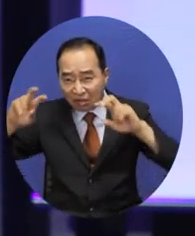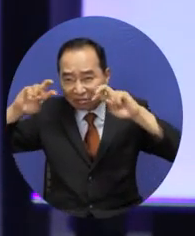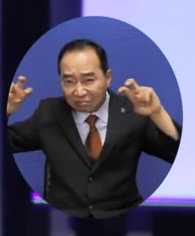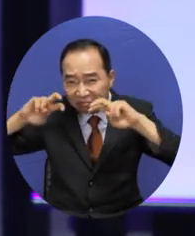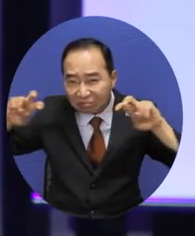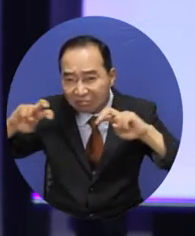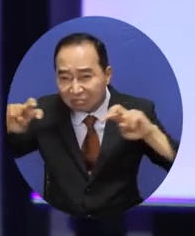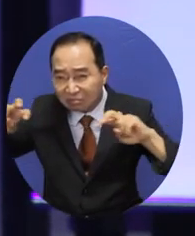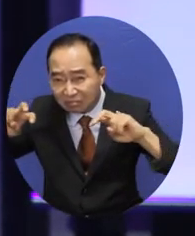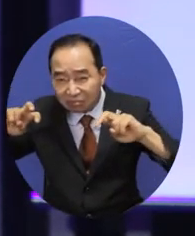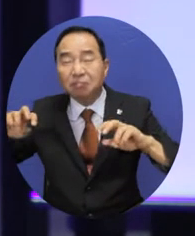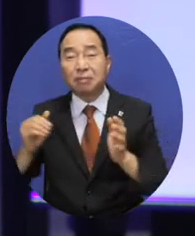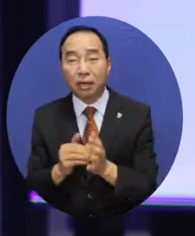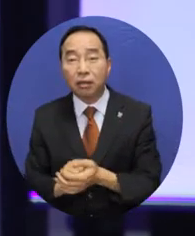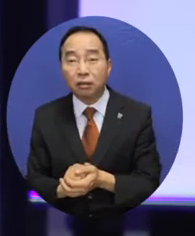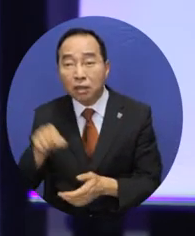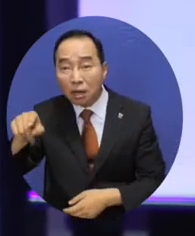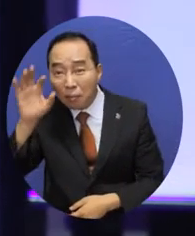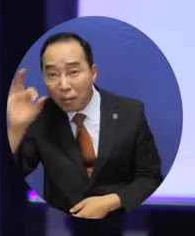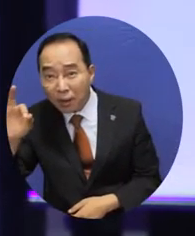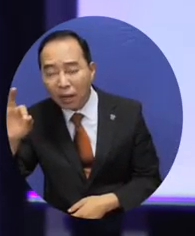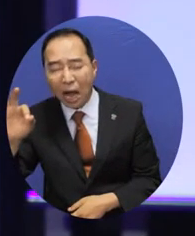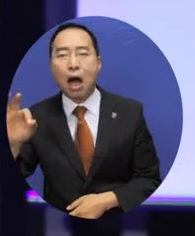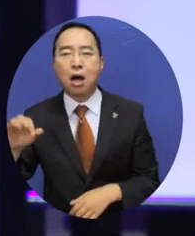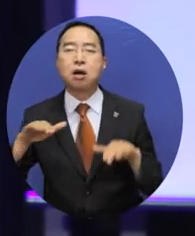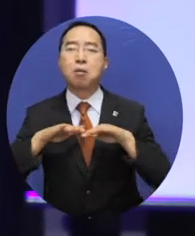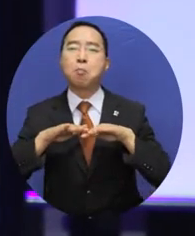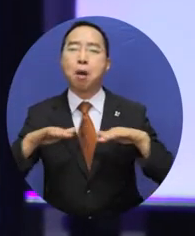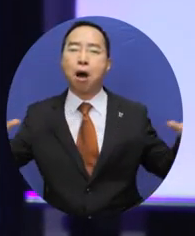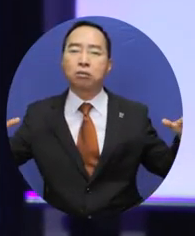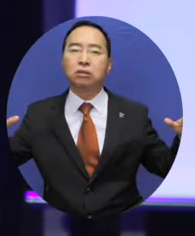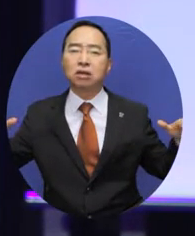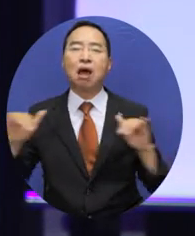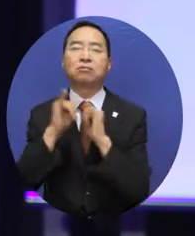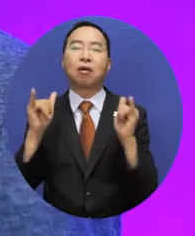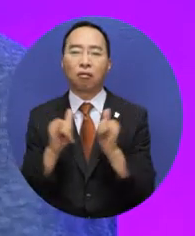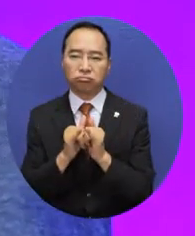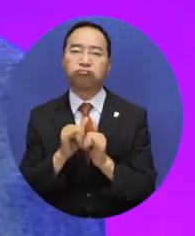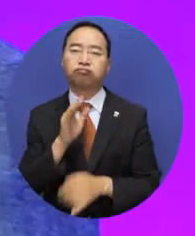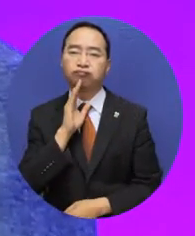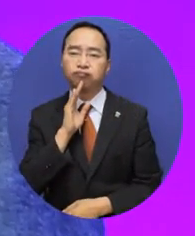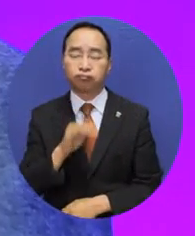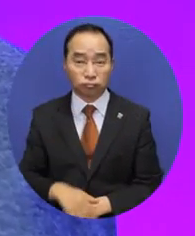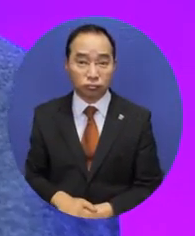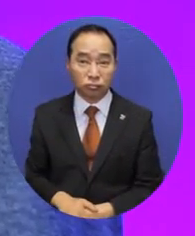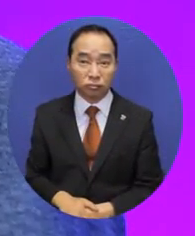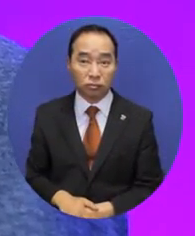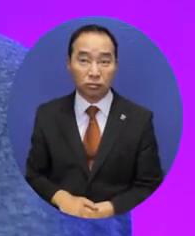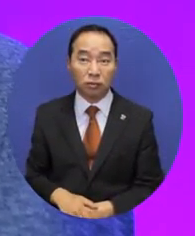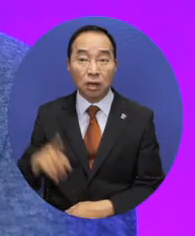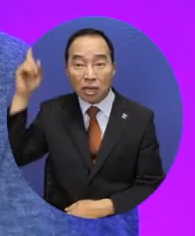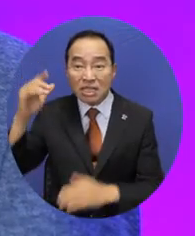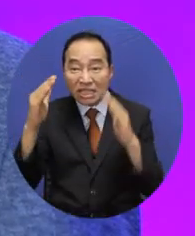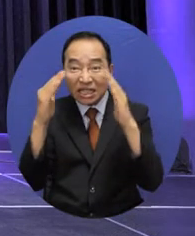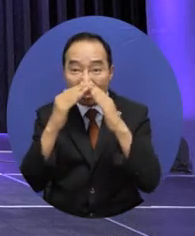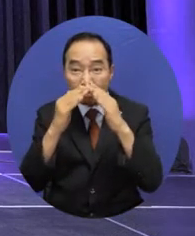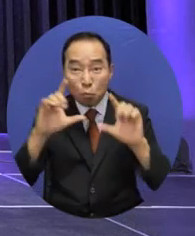뭐냐면 차탈페이크는 철저하게 평등한 공동체였다는 것입니다. 자, 이 차탈페이크의 집을